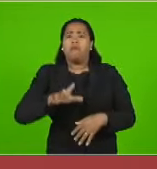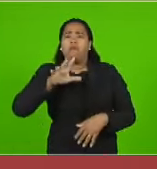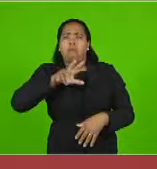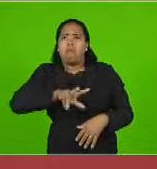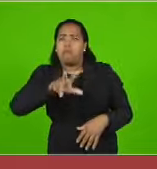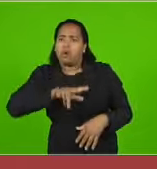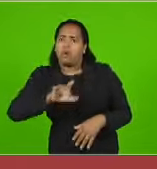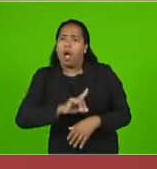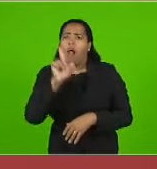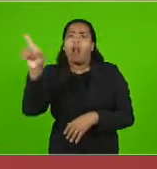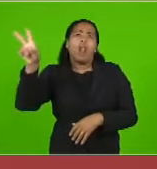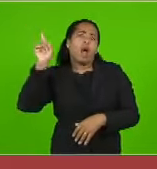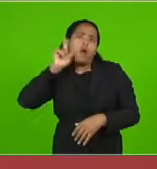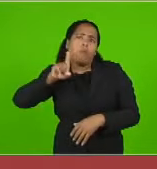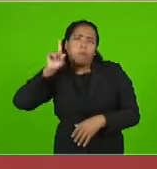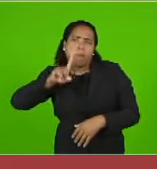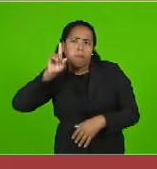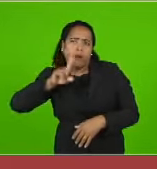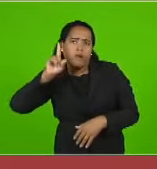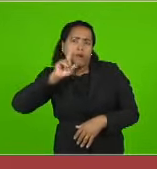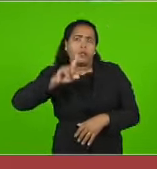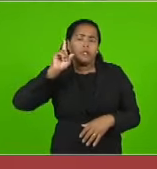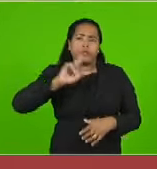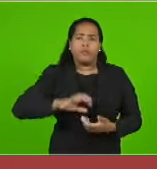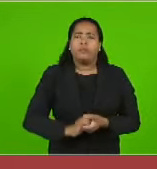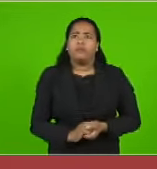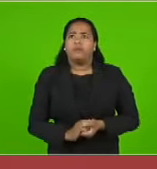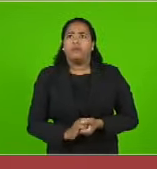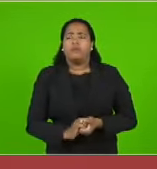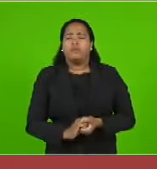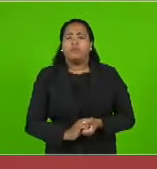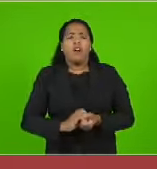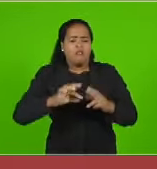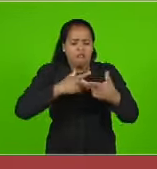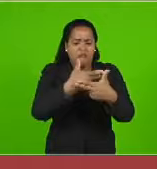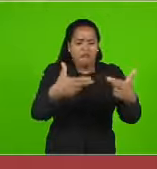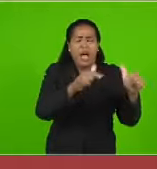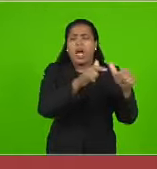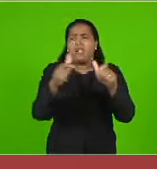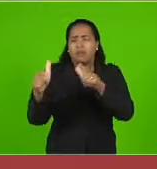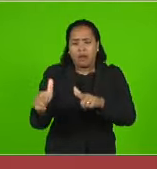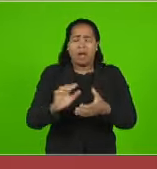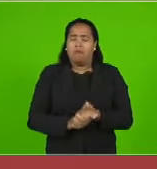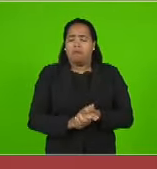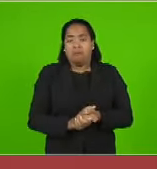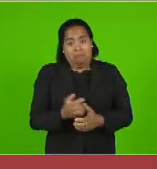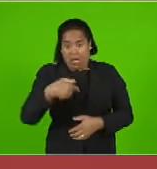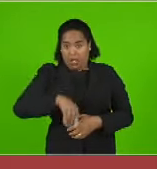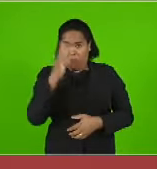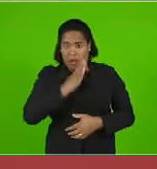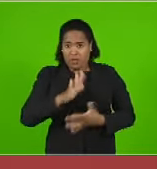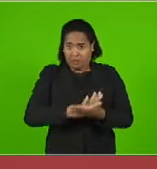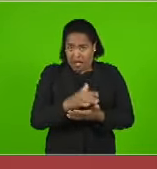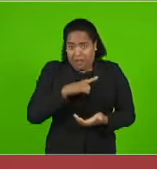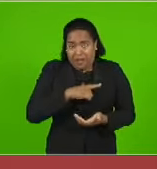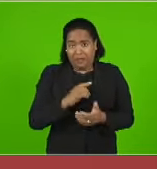и в Португалии все горит, и в Калифорнии все горит, месяцами потушить не могут. В Бразилии тоже